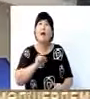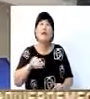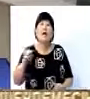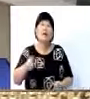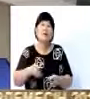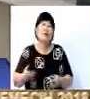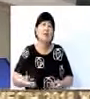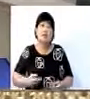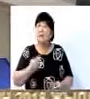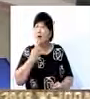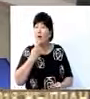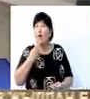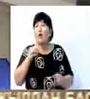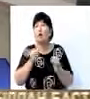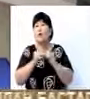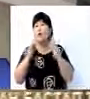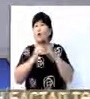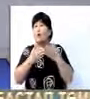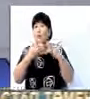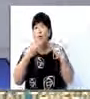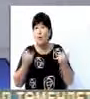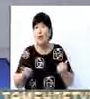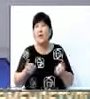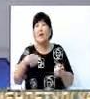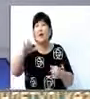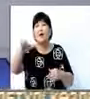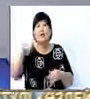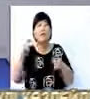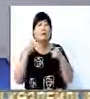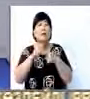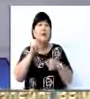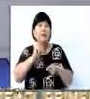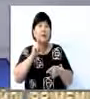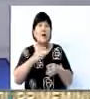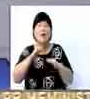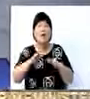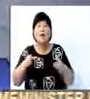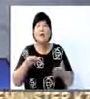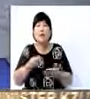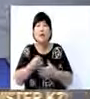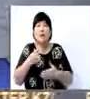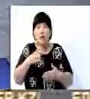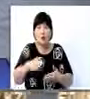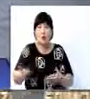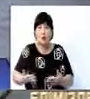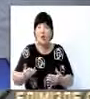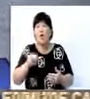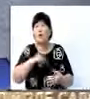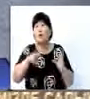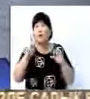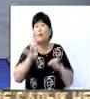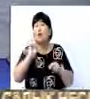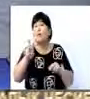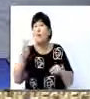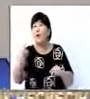Телжанованың да жағдайы мәз емес. Тұрақты баспанасы болмағандықтан жалдамалы пәтерде тұрады. Балалардың жәрдемақысымен күнелтіп отыр. Жұмыс іздеп